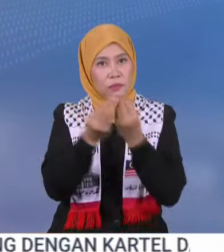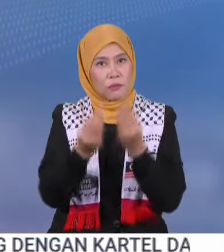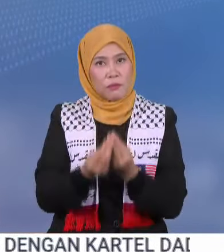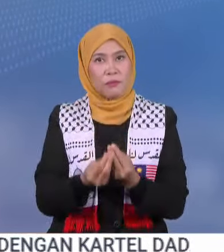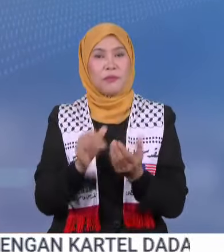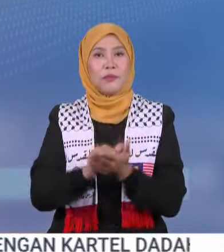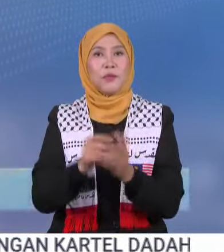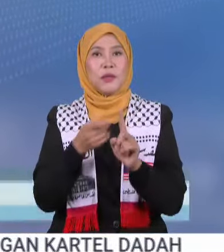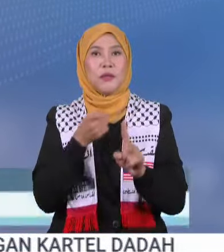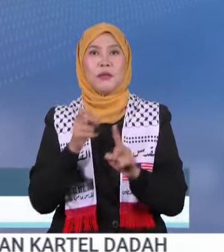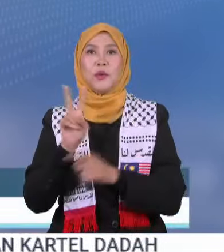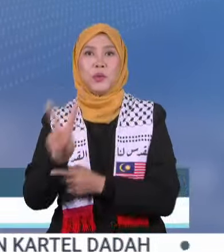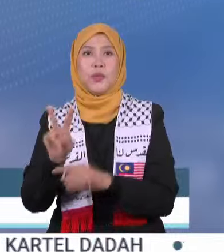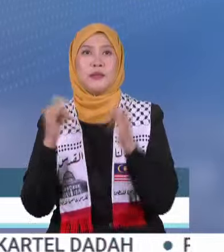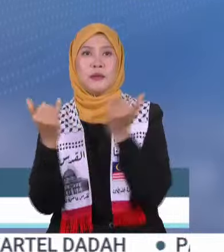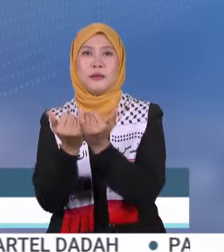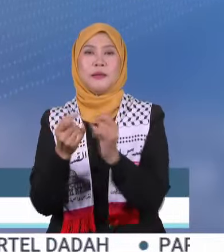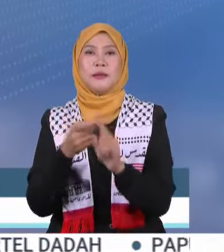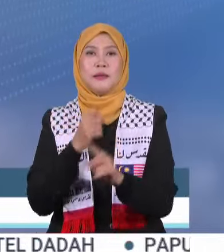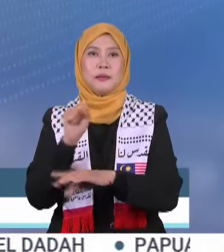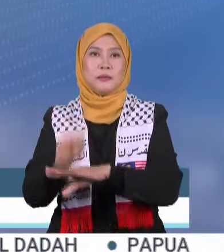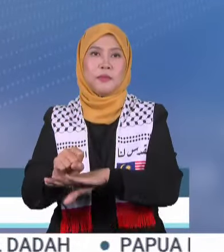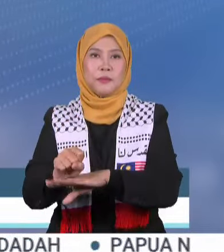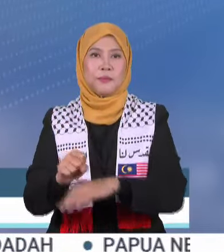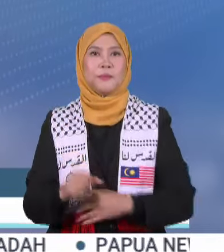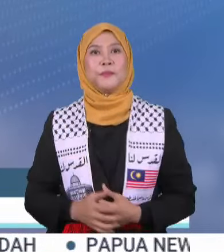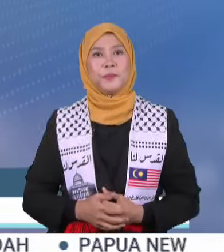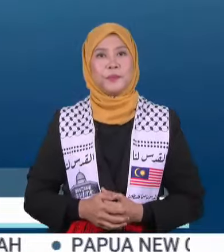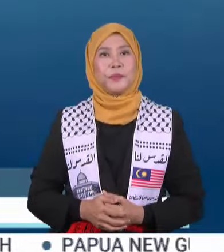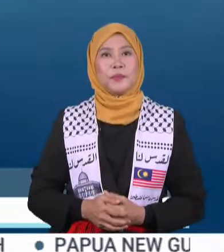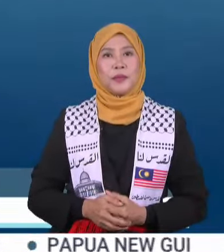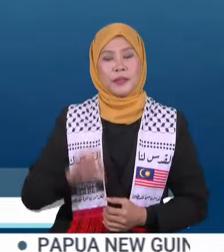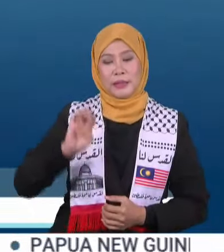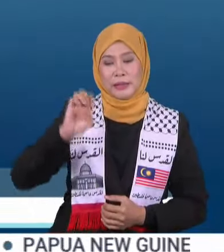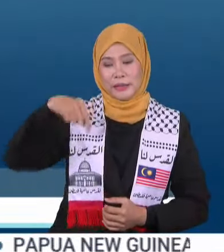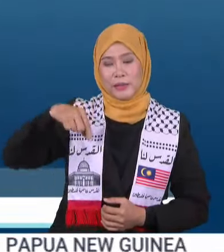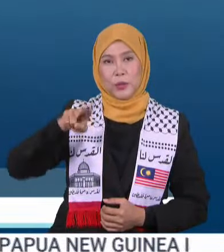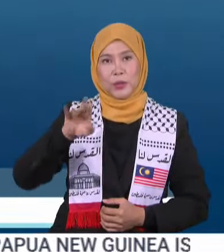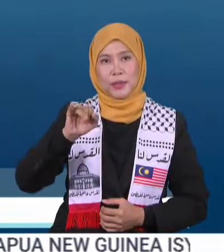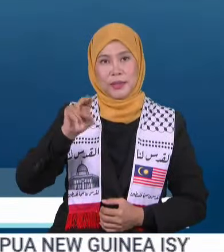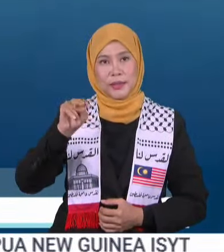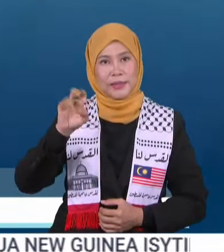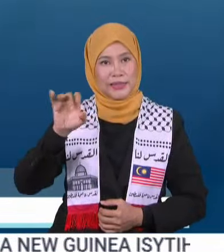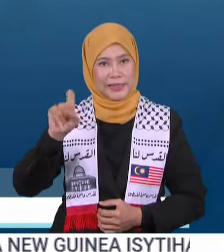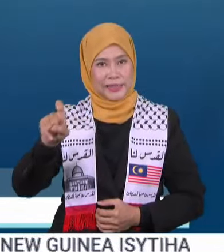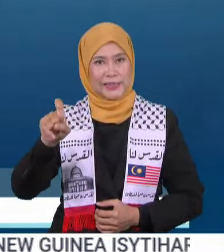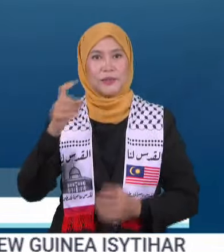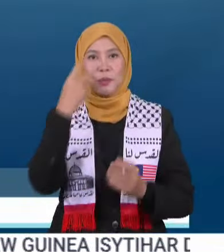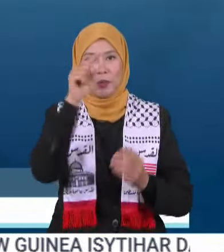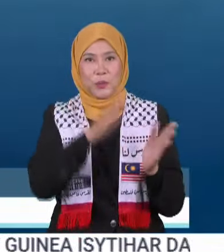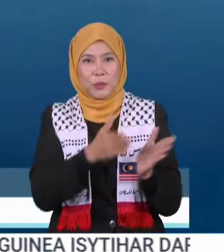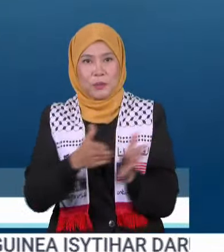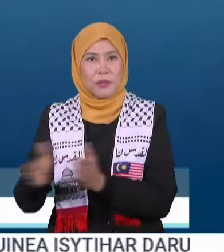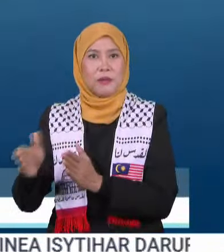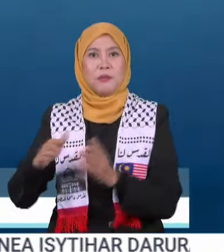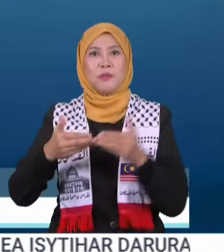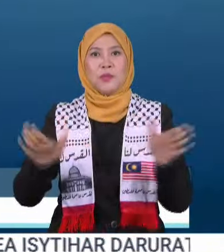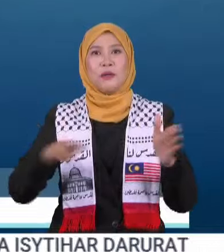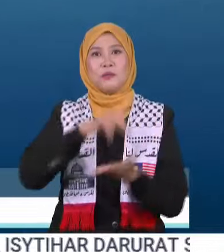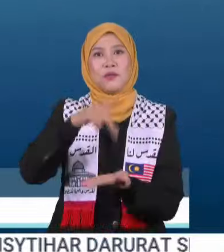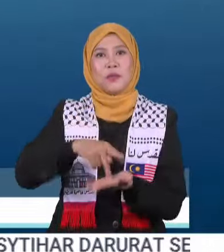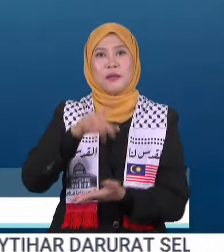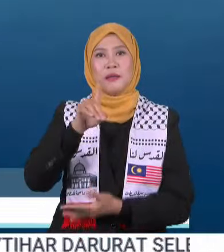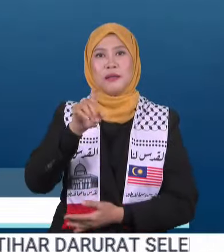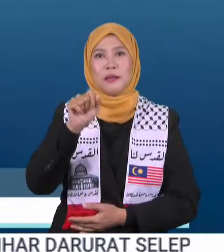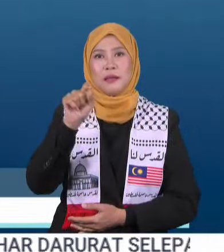Syarikat dari Republik berkenaan equinex incorporated merancang untuk membuka pusat data